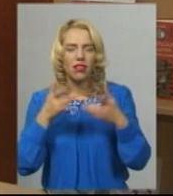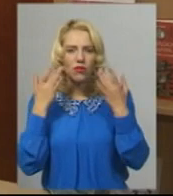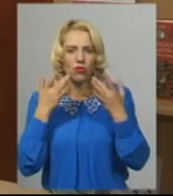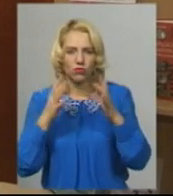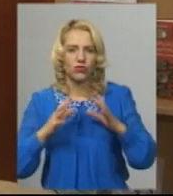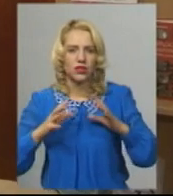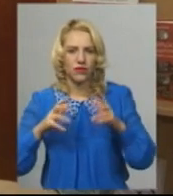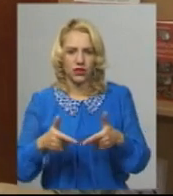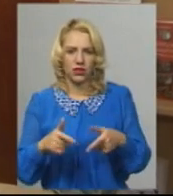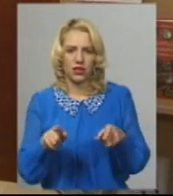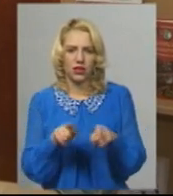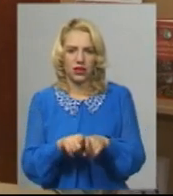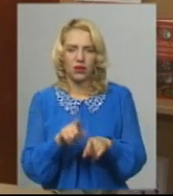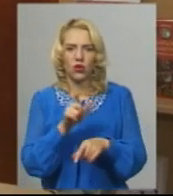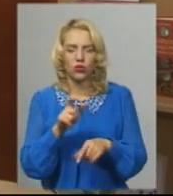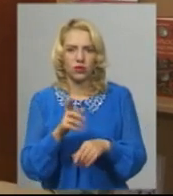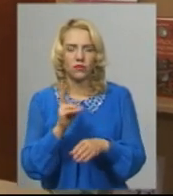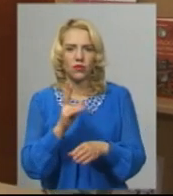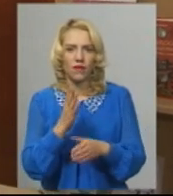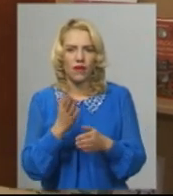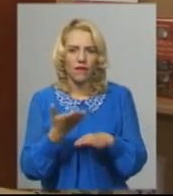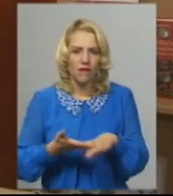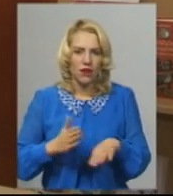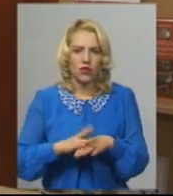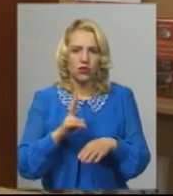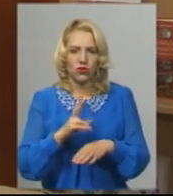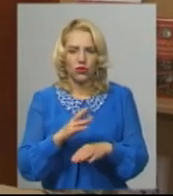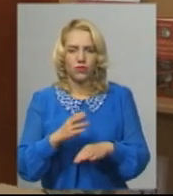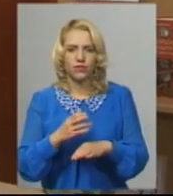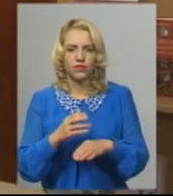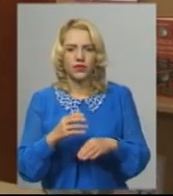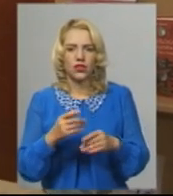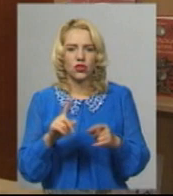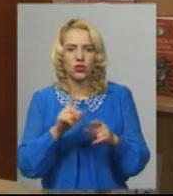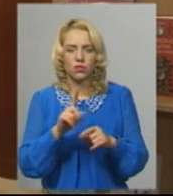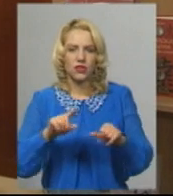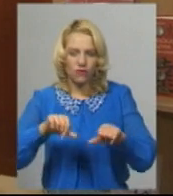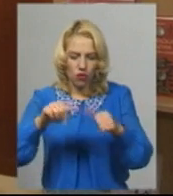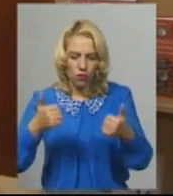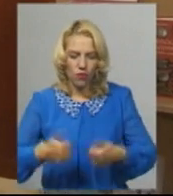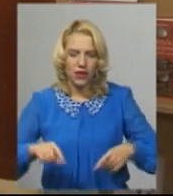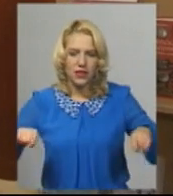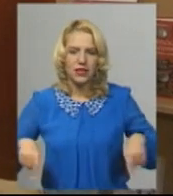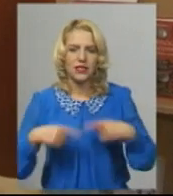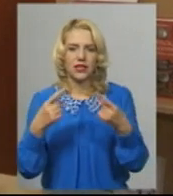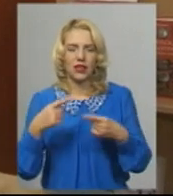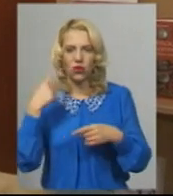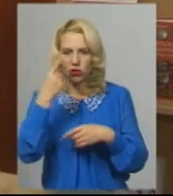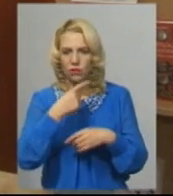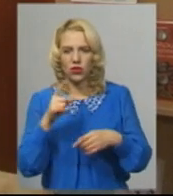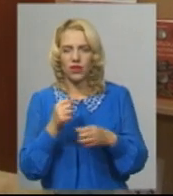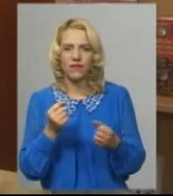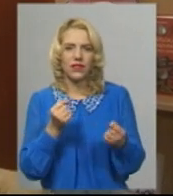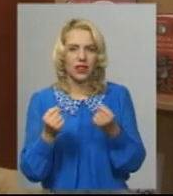людям з такими обмеженнями сформуватися особистістю, стати особистістю і взагалі потім втримати цю